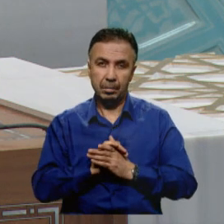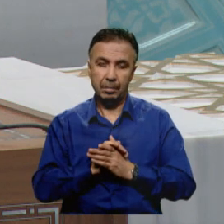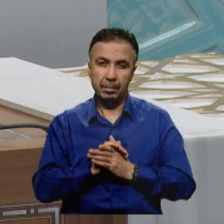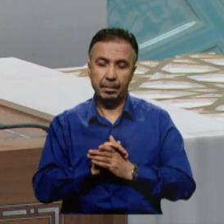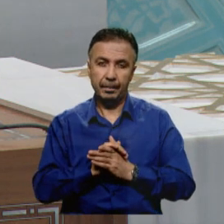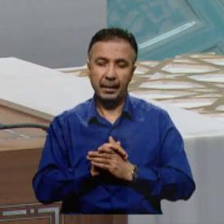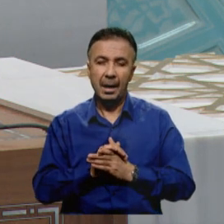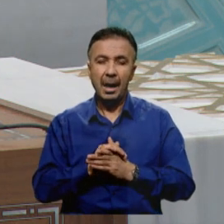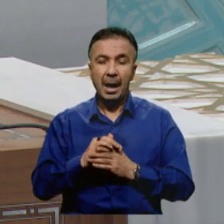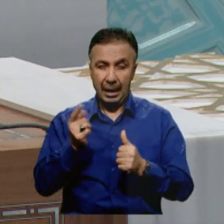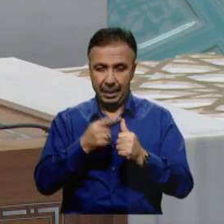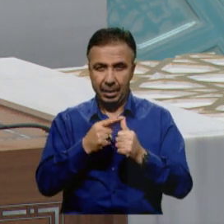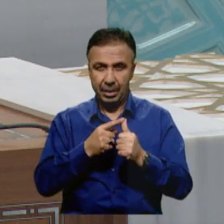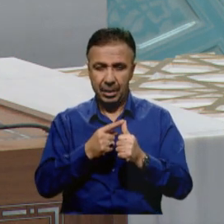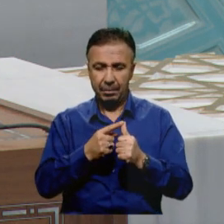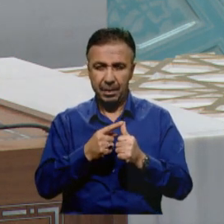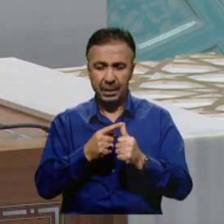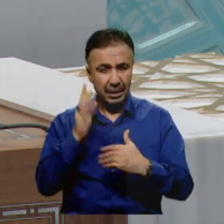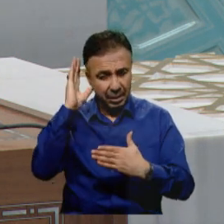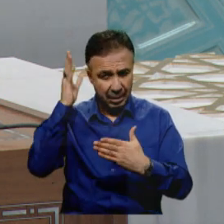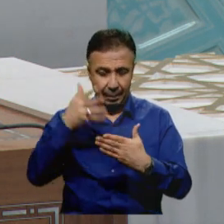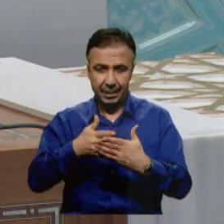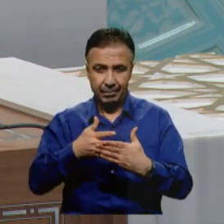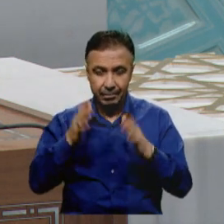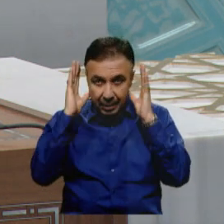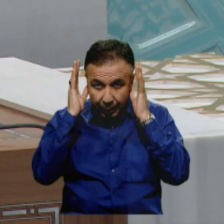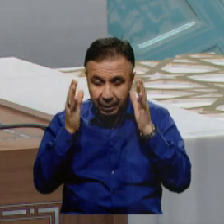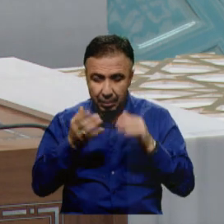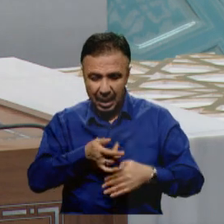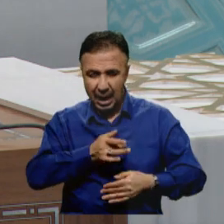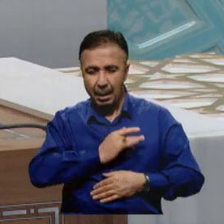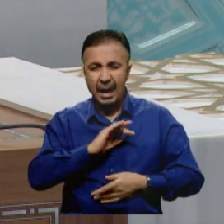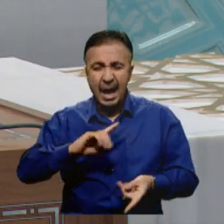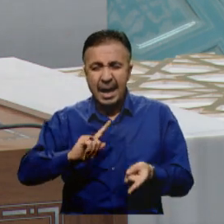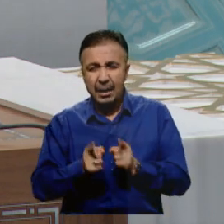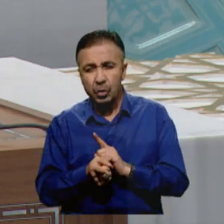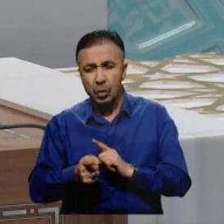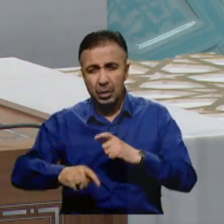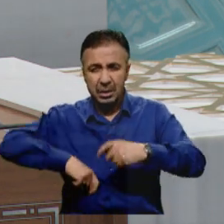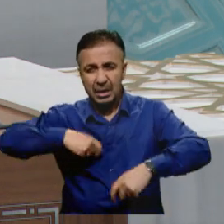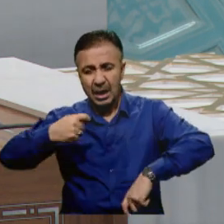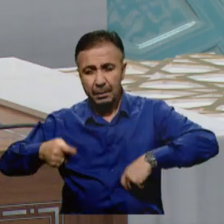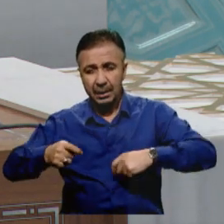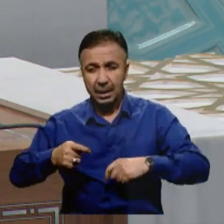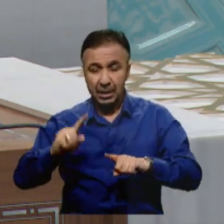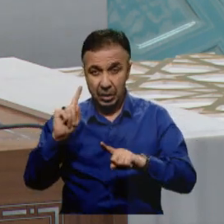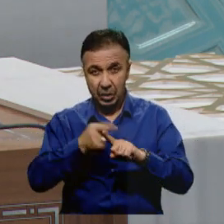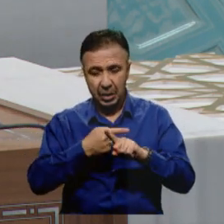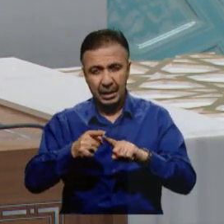samimiyet sınavının 1. maddesi. Bir kere imanımızı her türlü hurafelerden, şirkten arındıracağız. Bunu